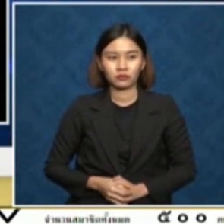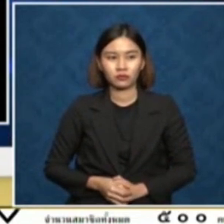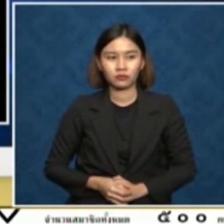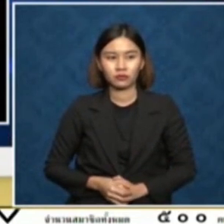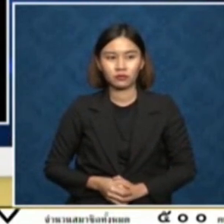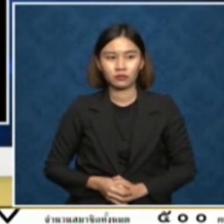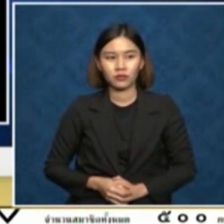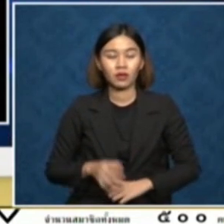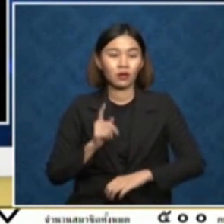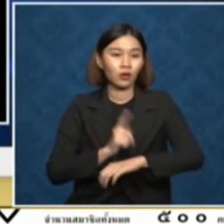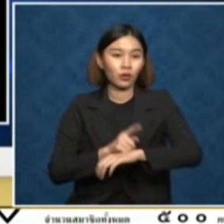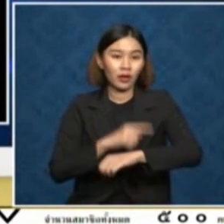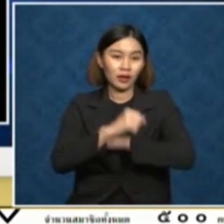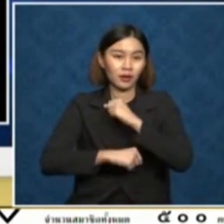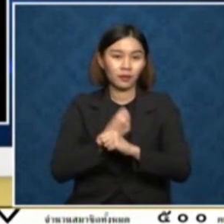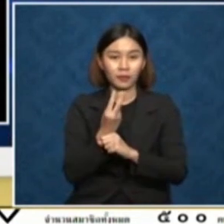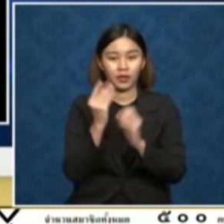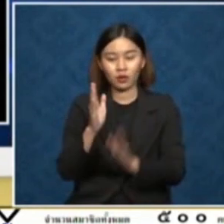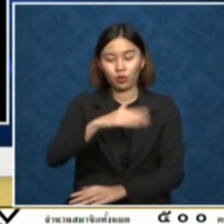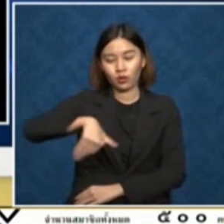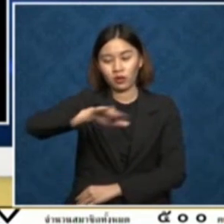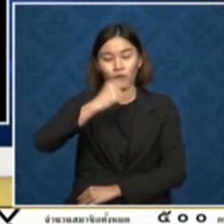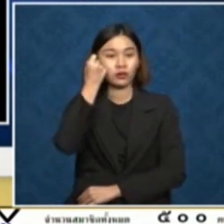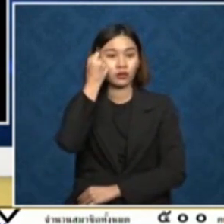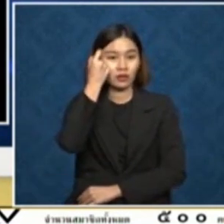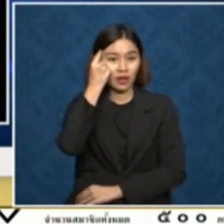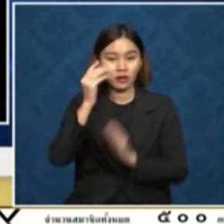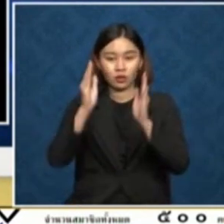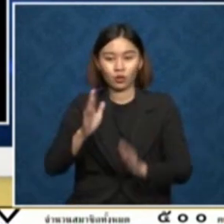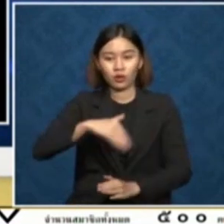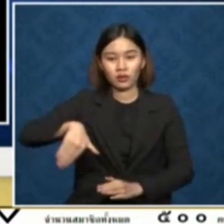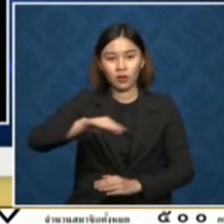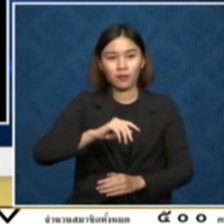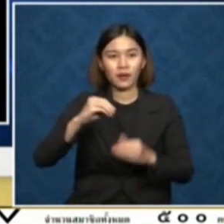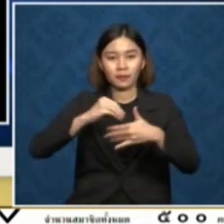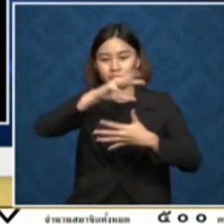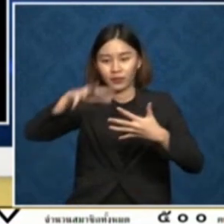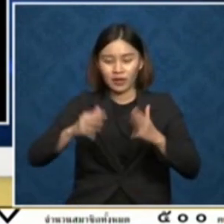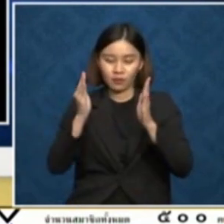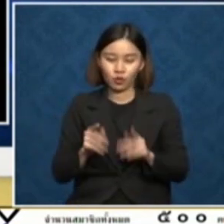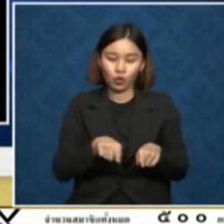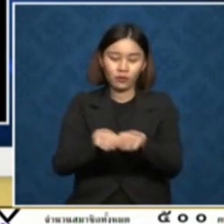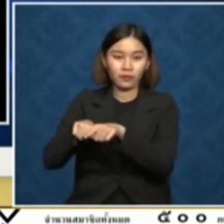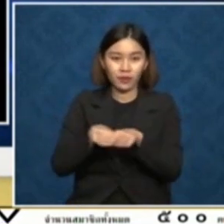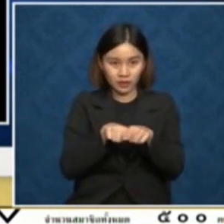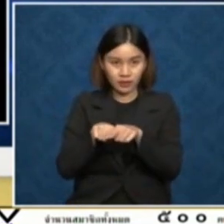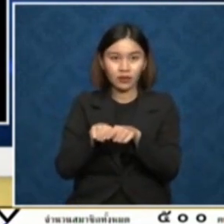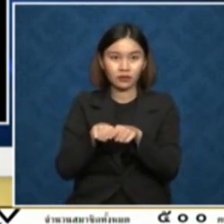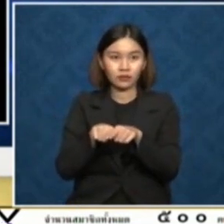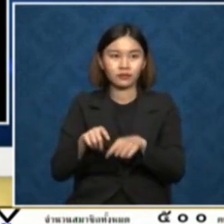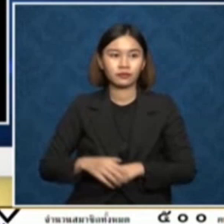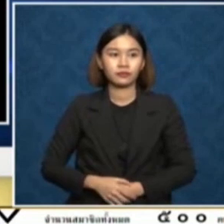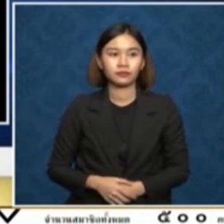ะคะของเธอว่า How many years has it taken people to realize that we are all brothers and